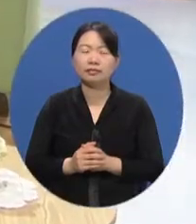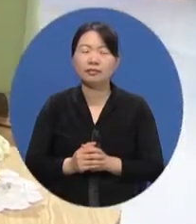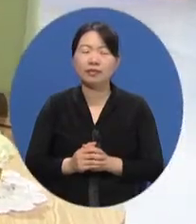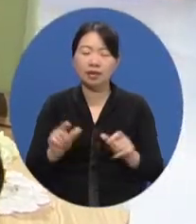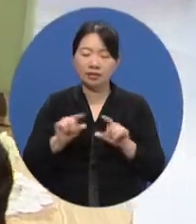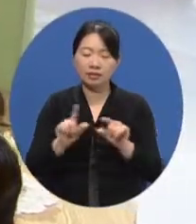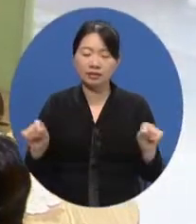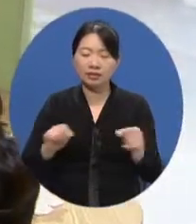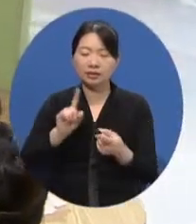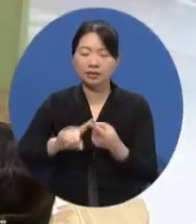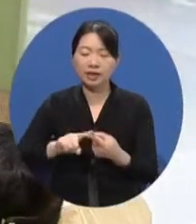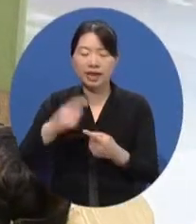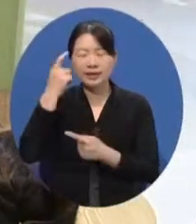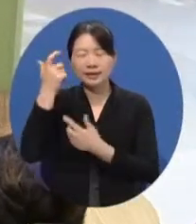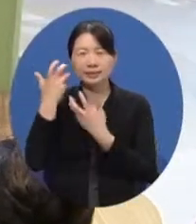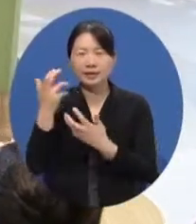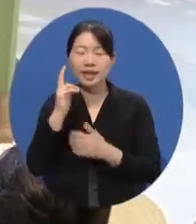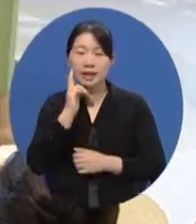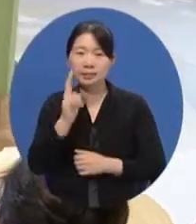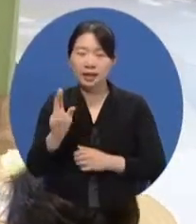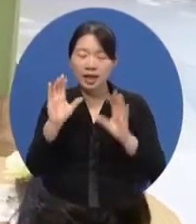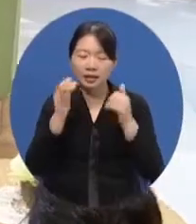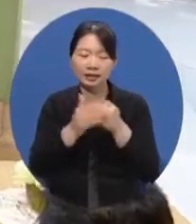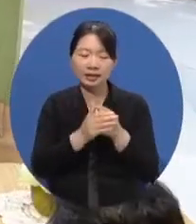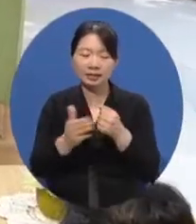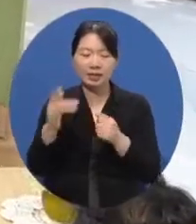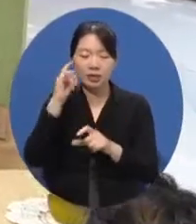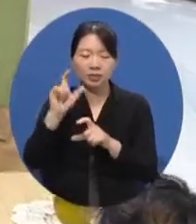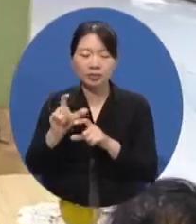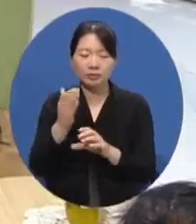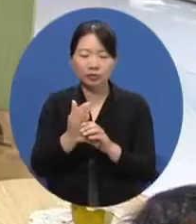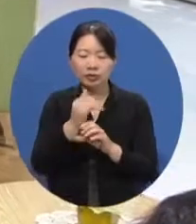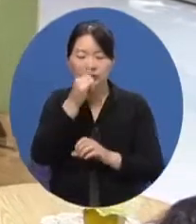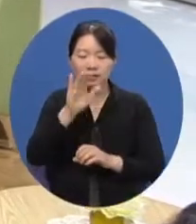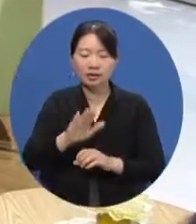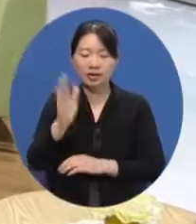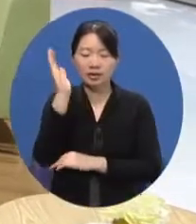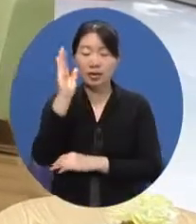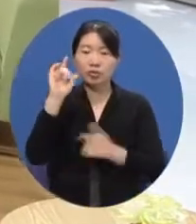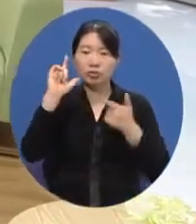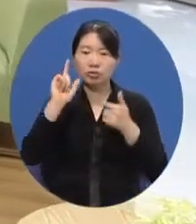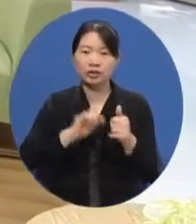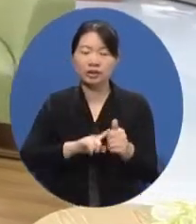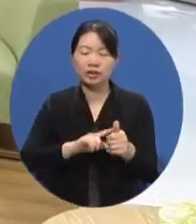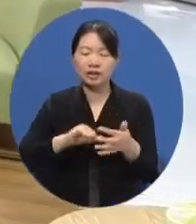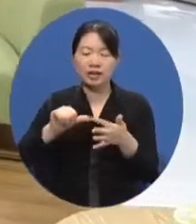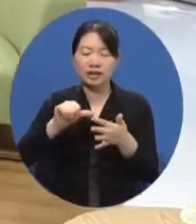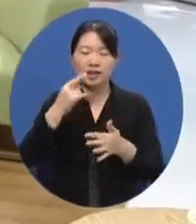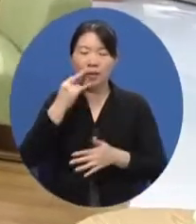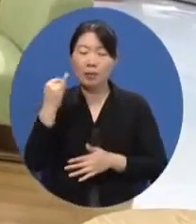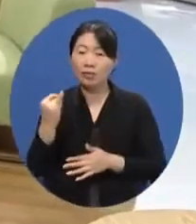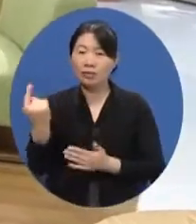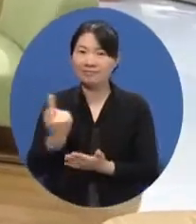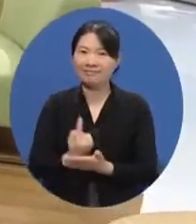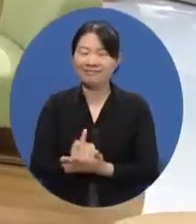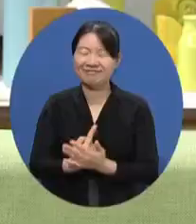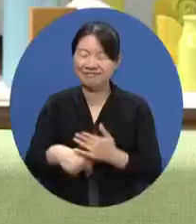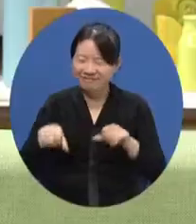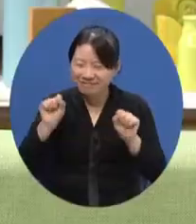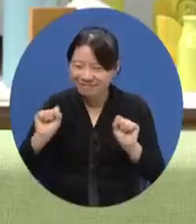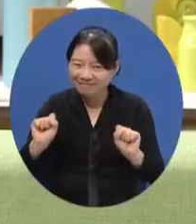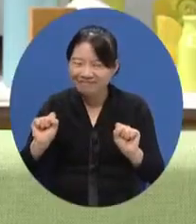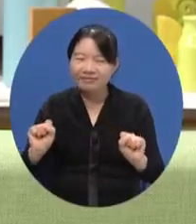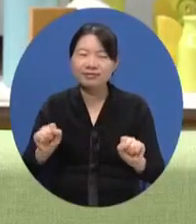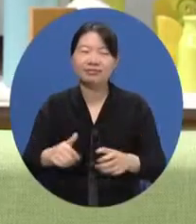그 음식에 대한 집착이 심한 아이 때문에 고민이시라는데요. 사연의 주인공인 상길이 어머니 나오셨습니다. 안녕하세요.